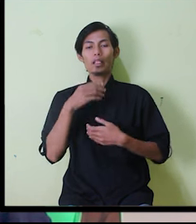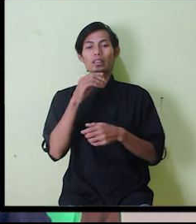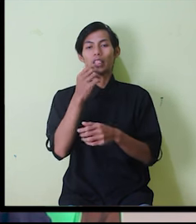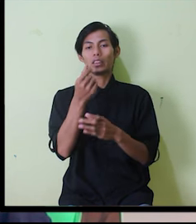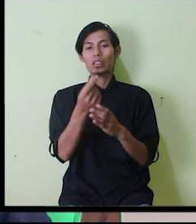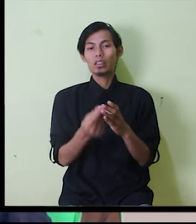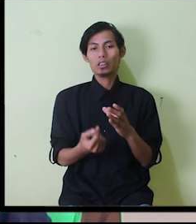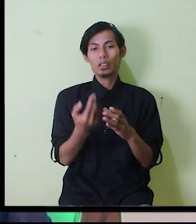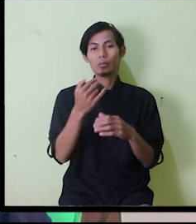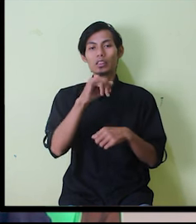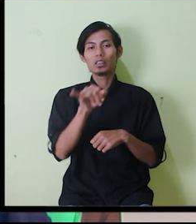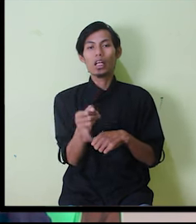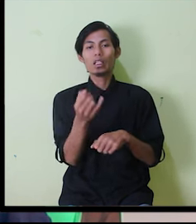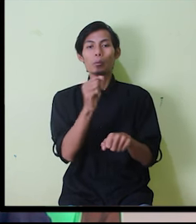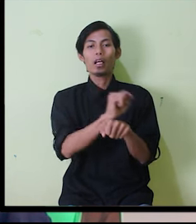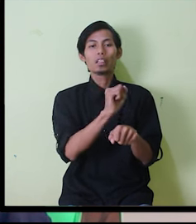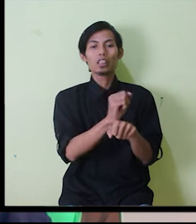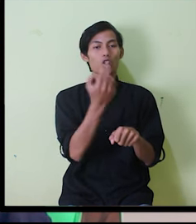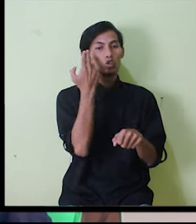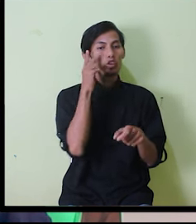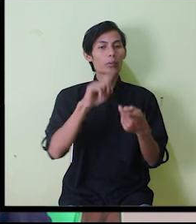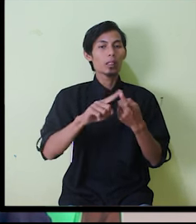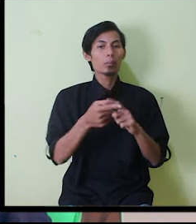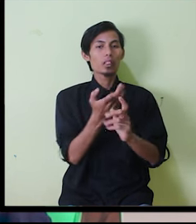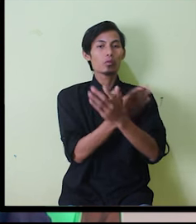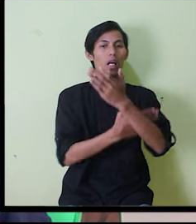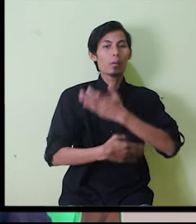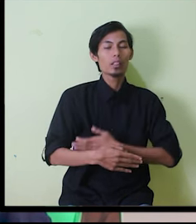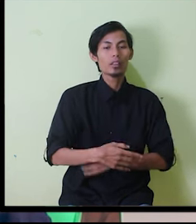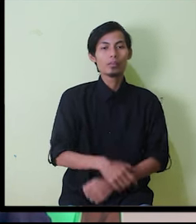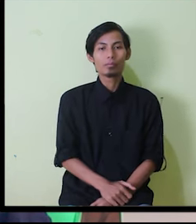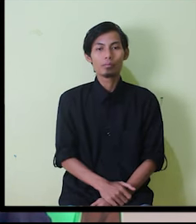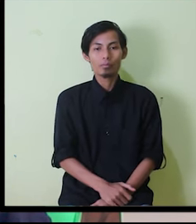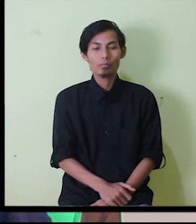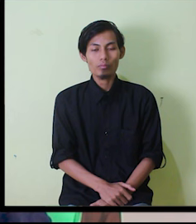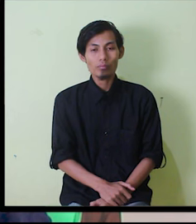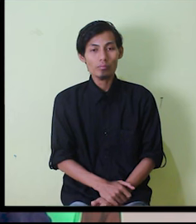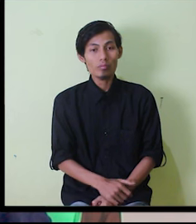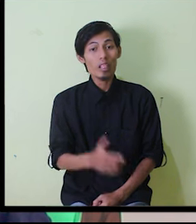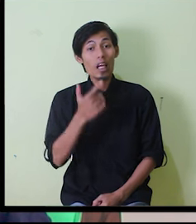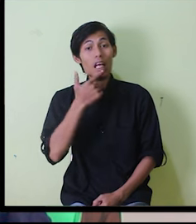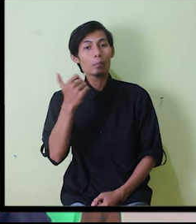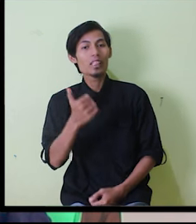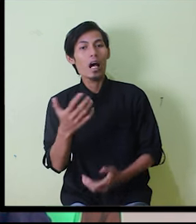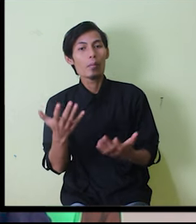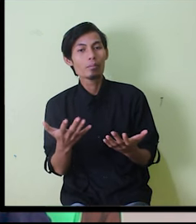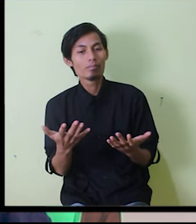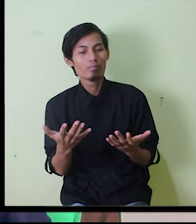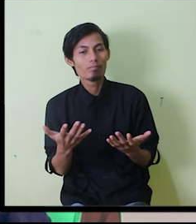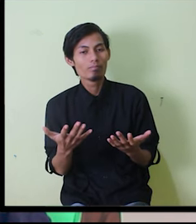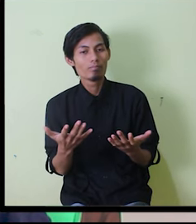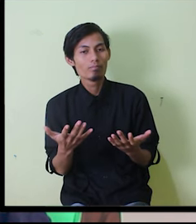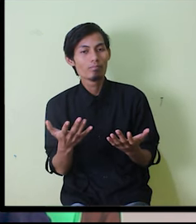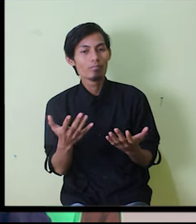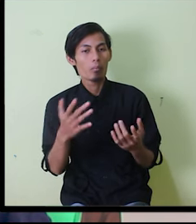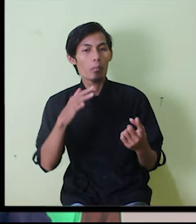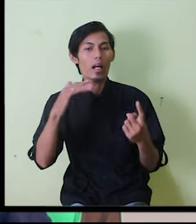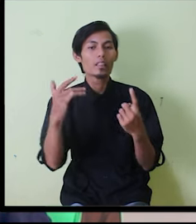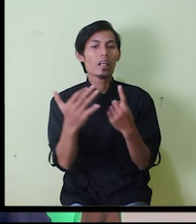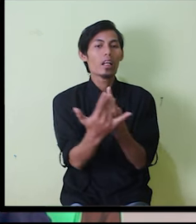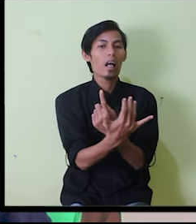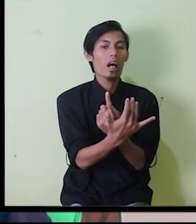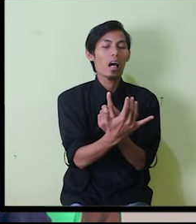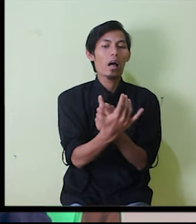rezeki menjadi lapangan pekerjaan bagi teman-teman di fabel ee bahwasanya ee yang penting ee warga